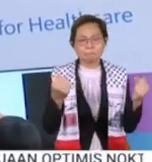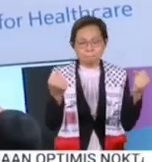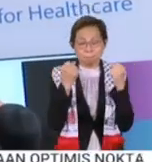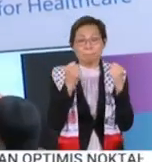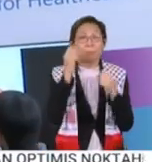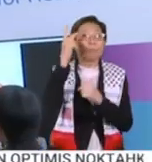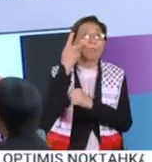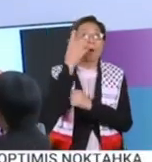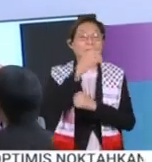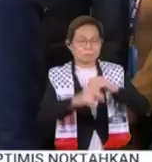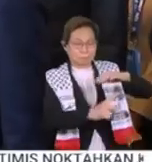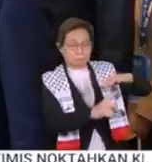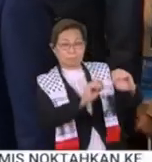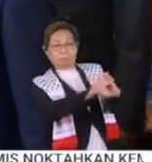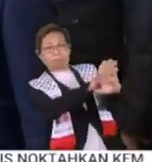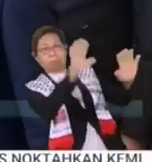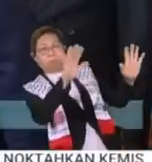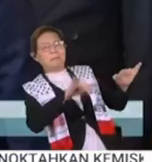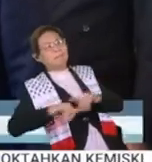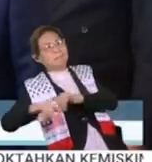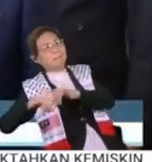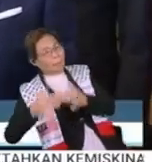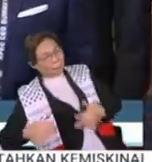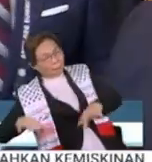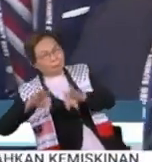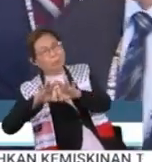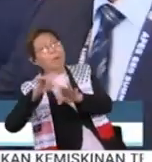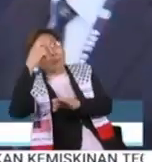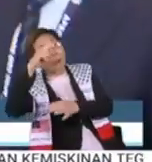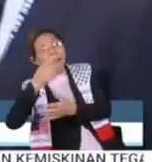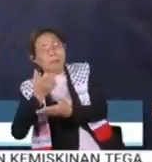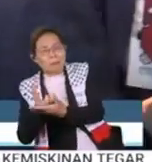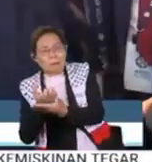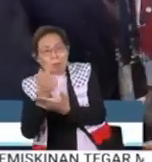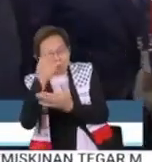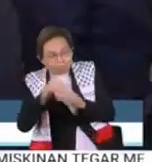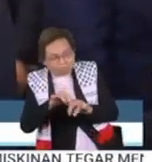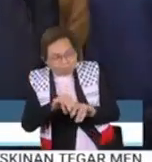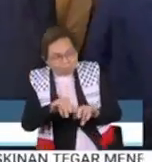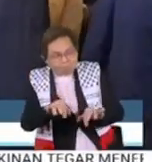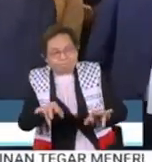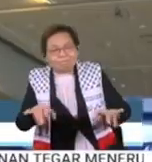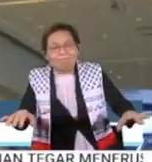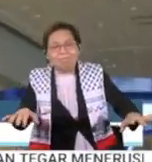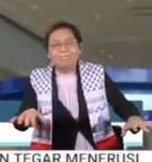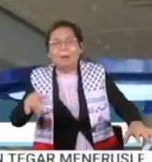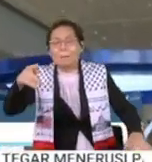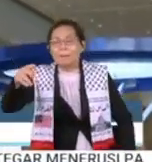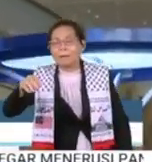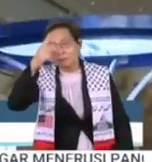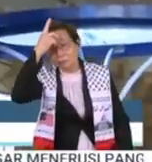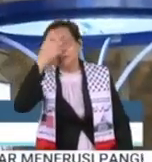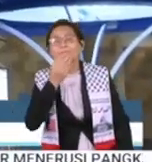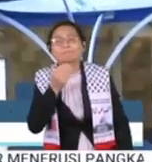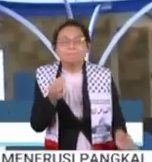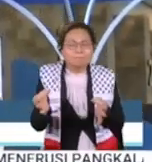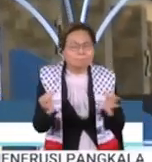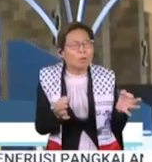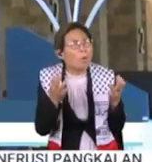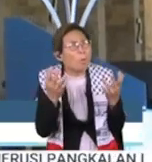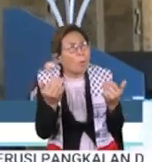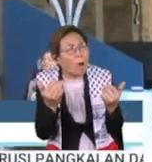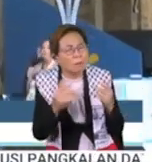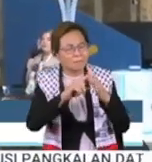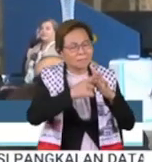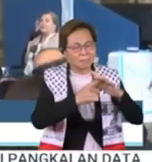Kestabilan politik dan dasar yang jelas adalah sama penting bagi mana-mana ekonomi untuk berkembang maju. Jelas Perdana Menteri Datuk Seri Anwar Ibrahim, ini kerana